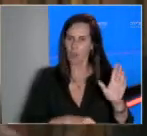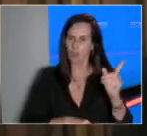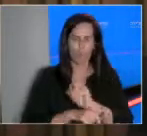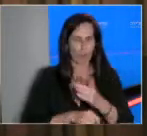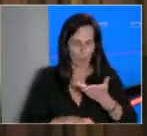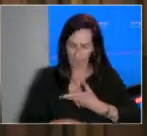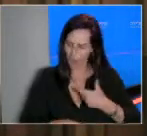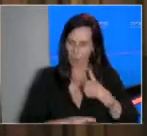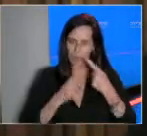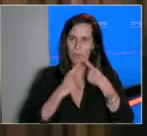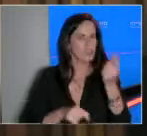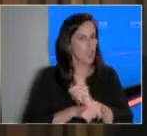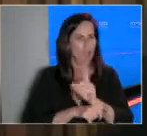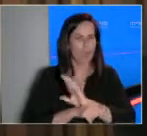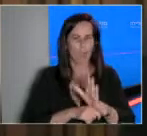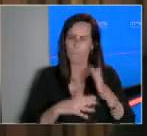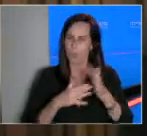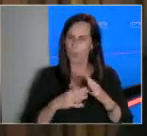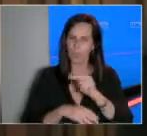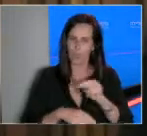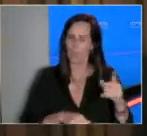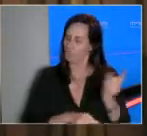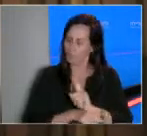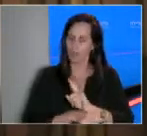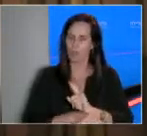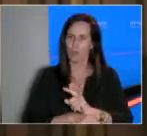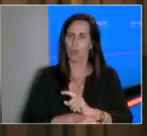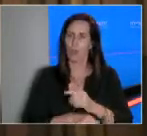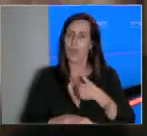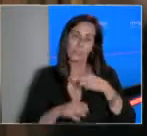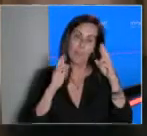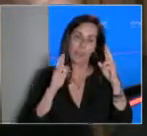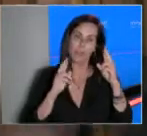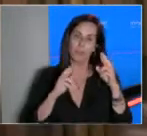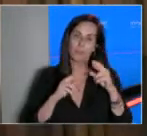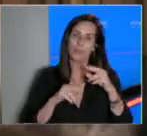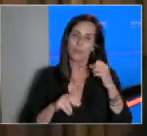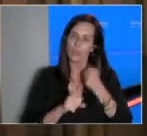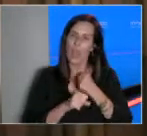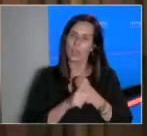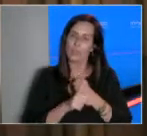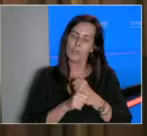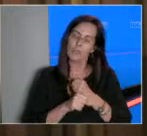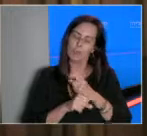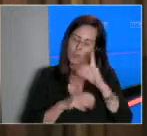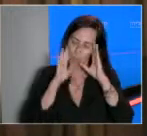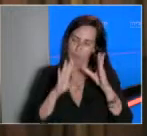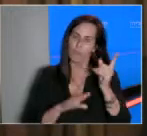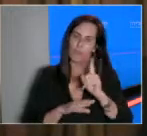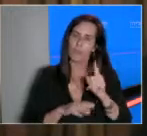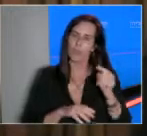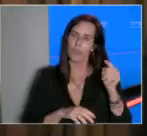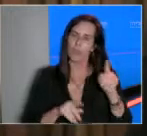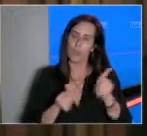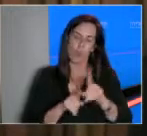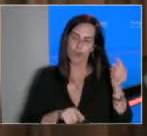ישר הוא קיבל אותנו לשיחה, ישר בודק את הנושא, ישר עוזר. אני מקווה מאוד שילך אחרי אני מאמין שלו, ולא שיבואו לו